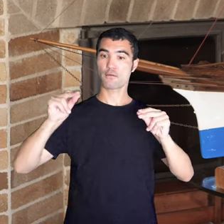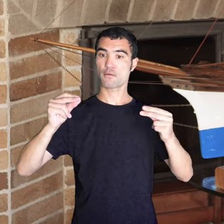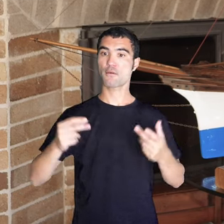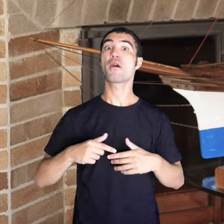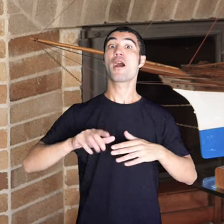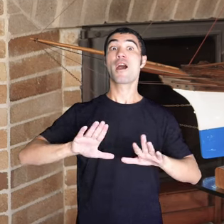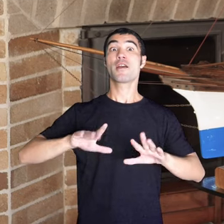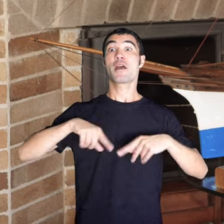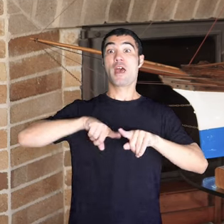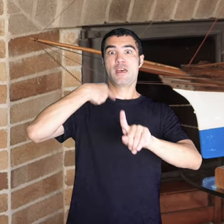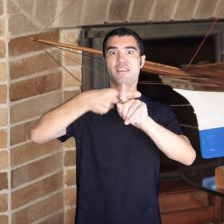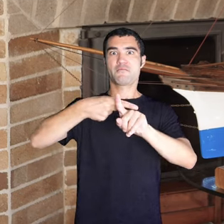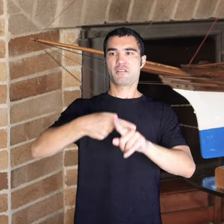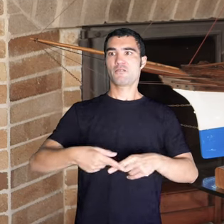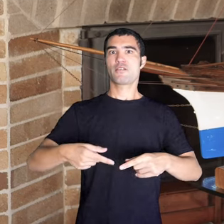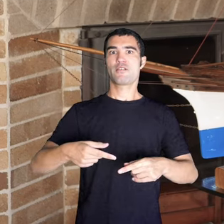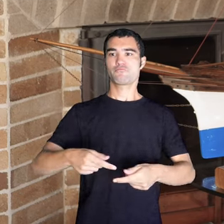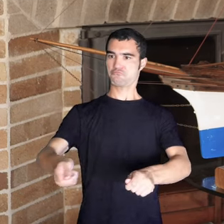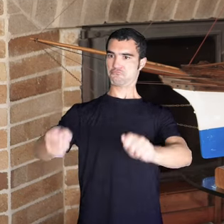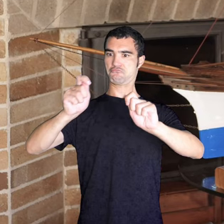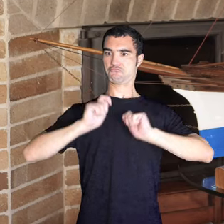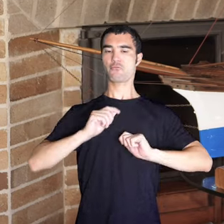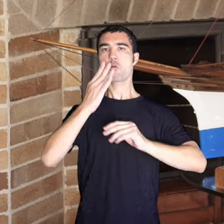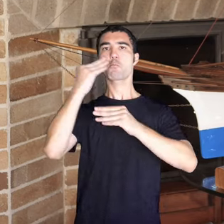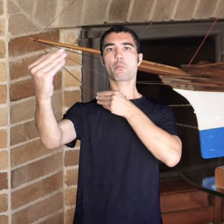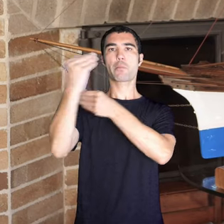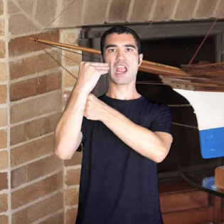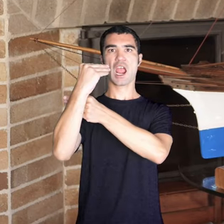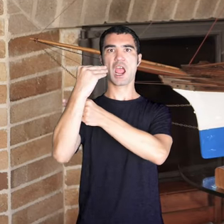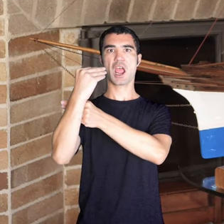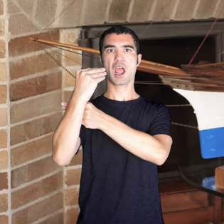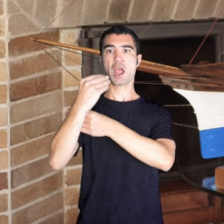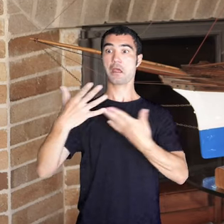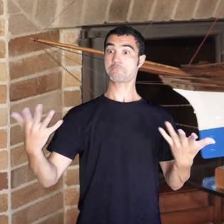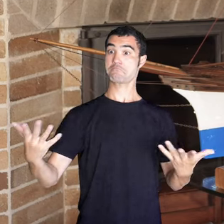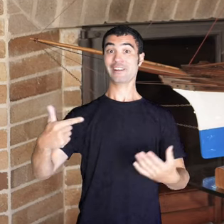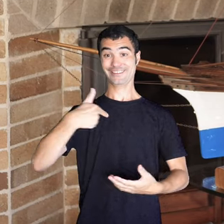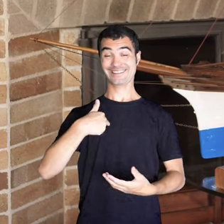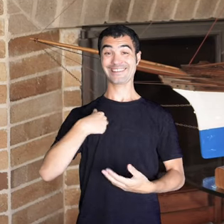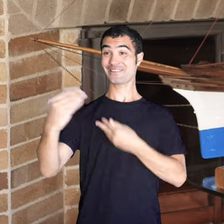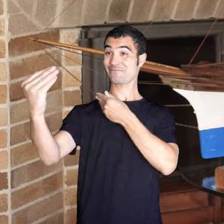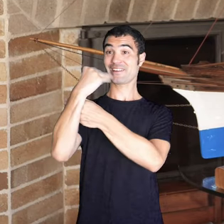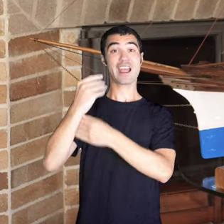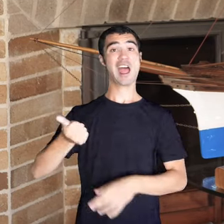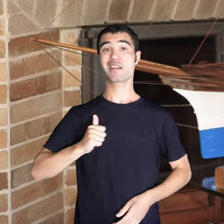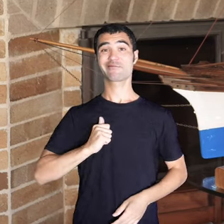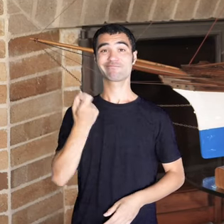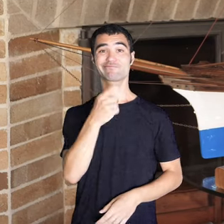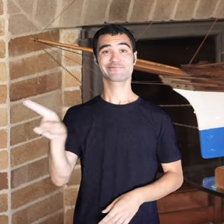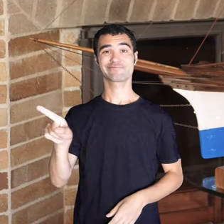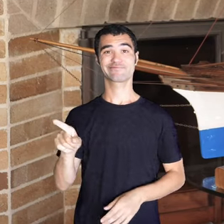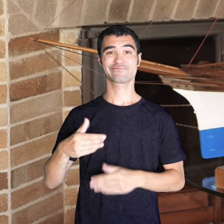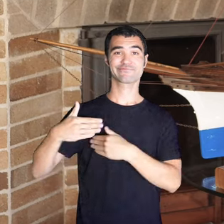i tot me daven una beca que per cert no vaig poder aprofitar